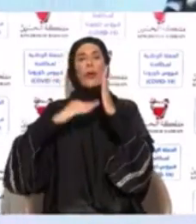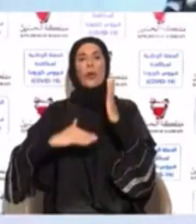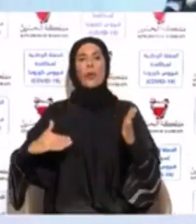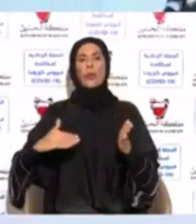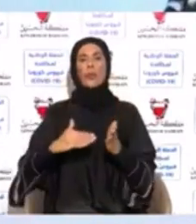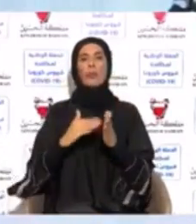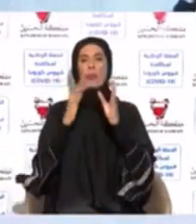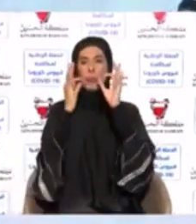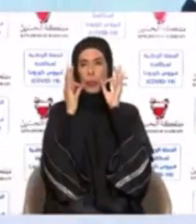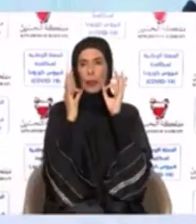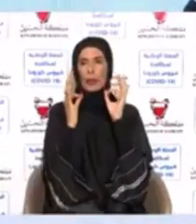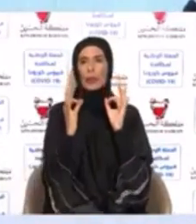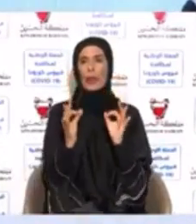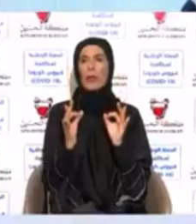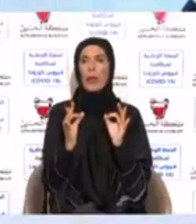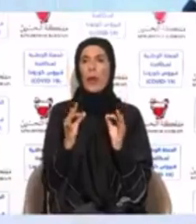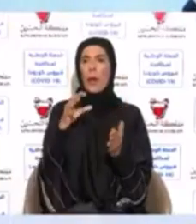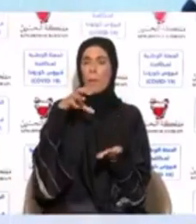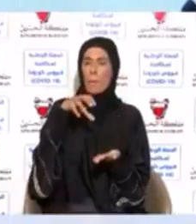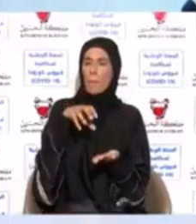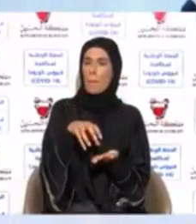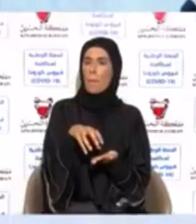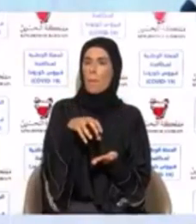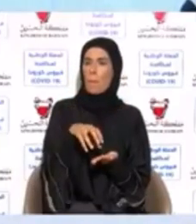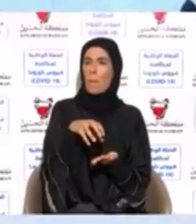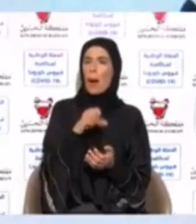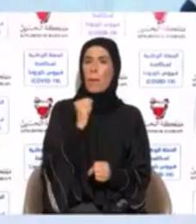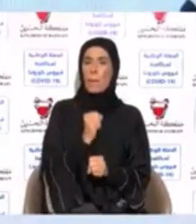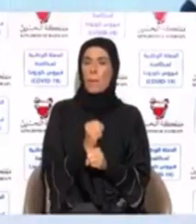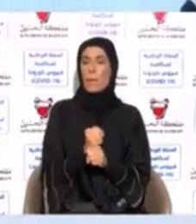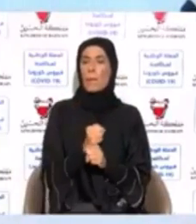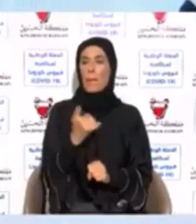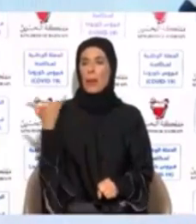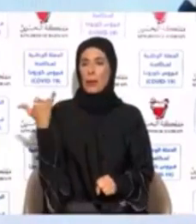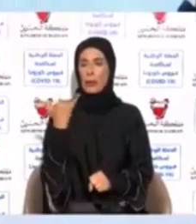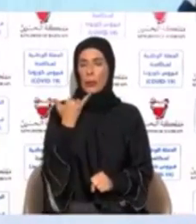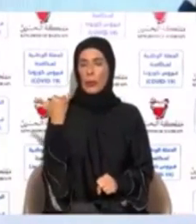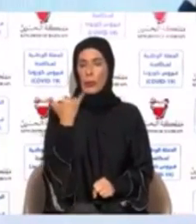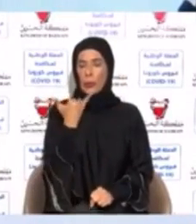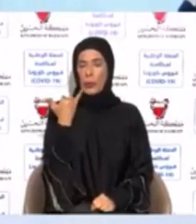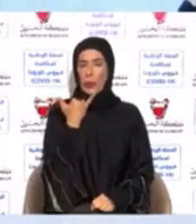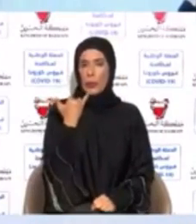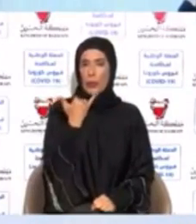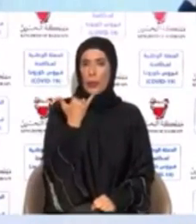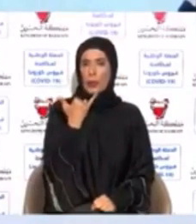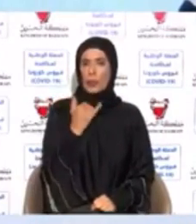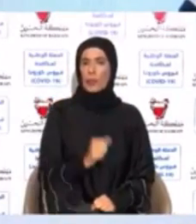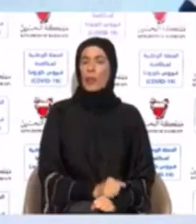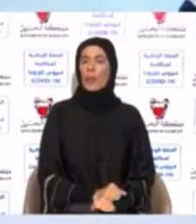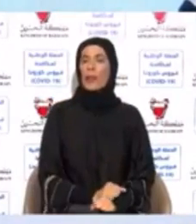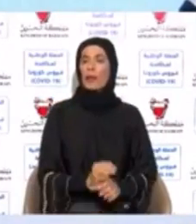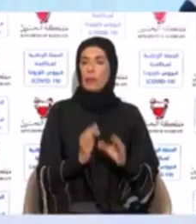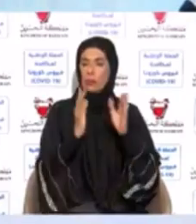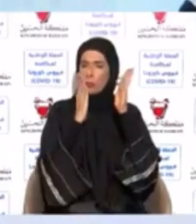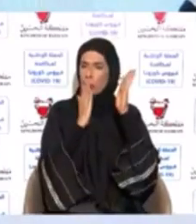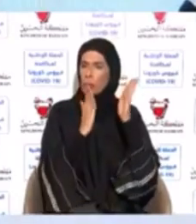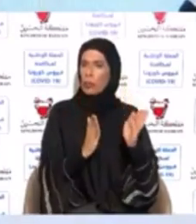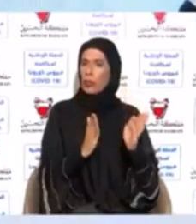فختاما أحب أؤكد إحنا كلنا في مكانه، كلنا لدور مهم ورئيسي، يجب الالتزام مسؤوليتنا